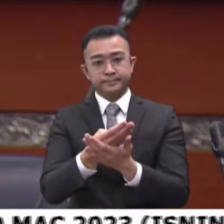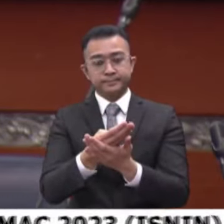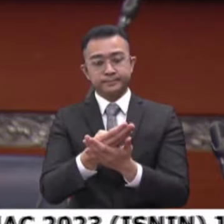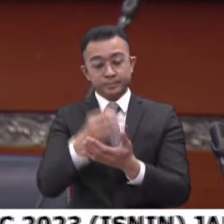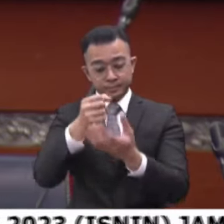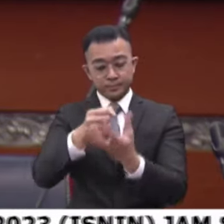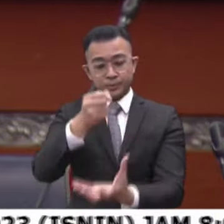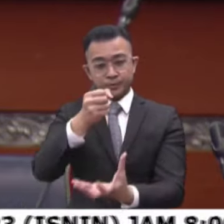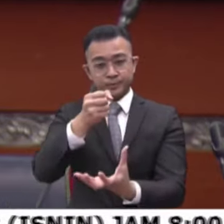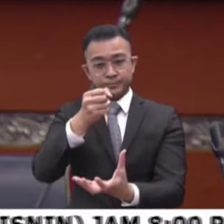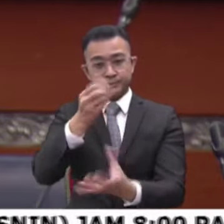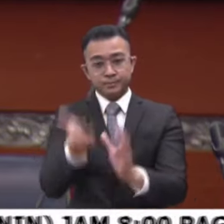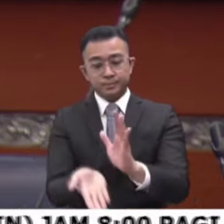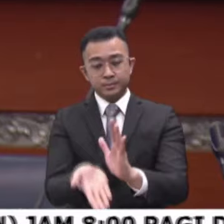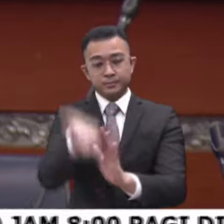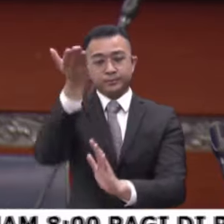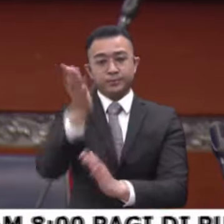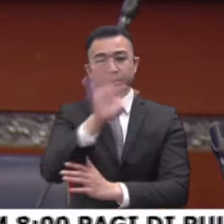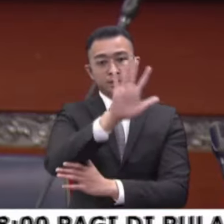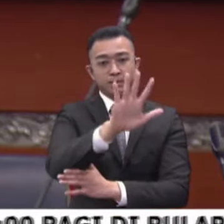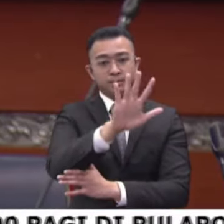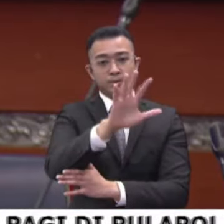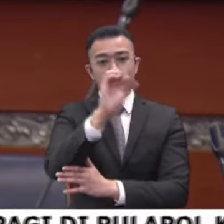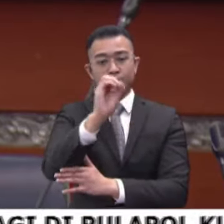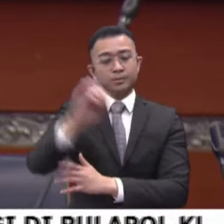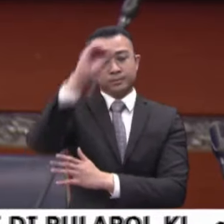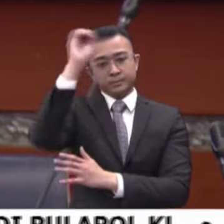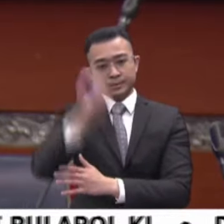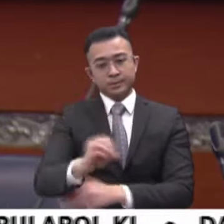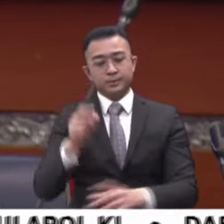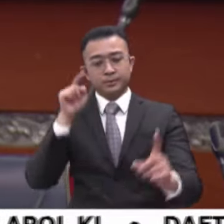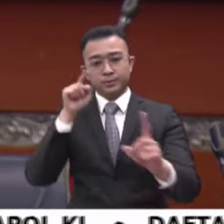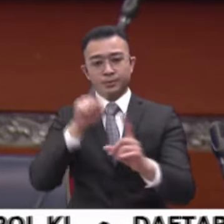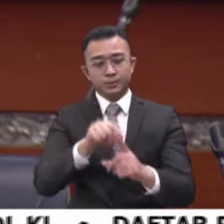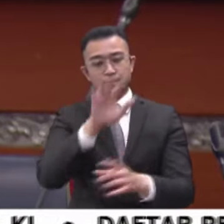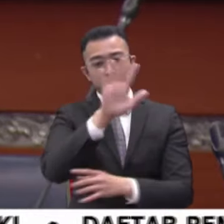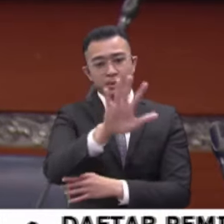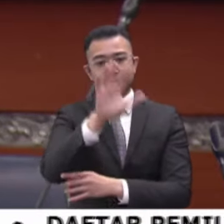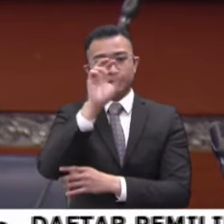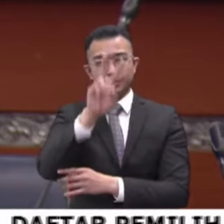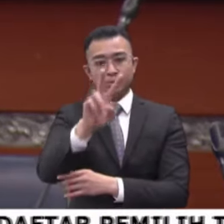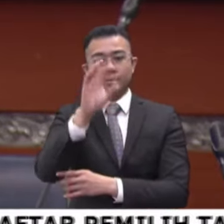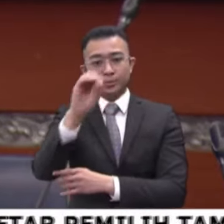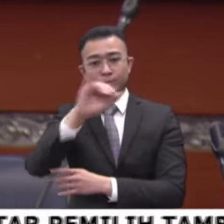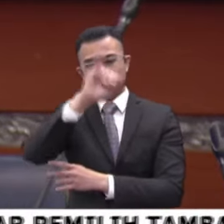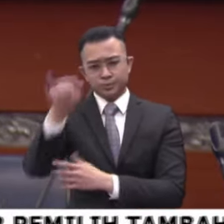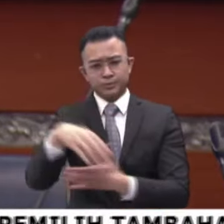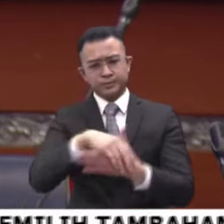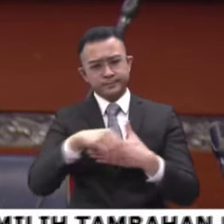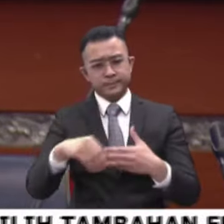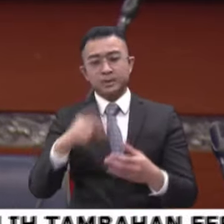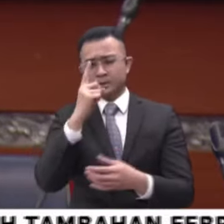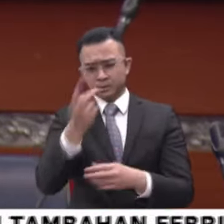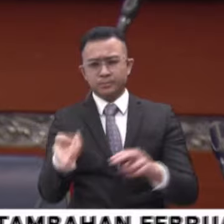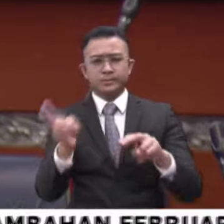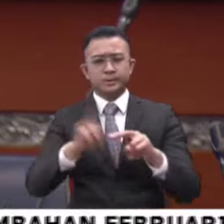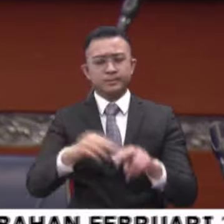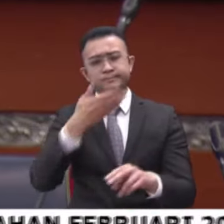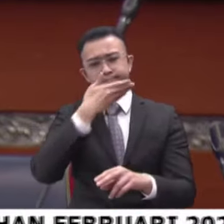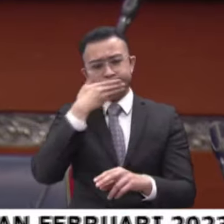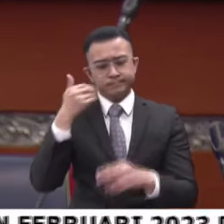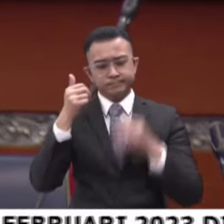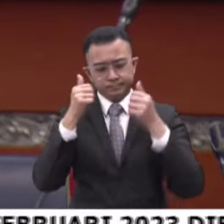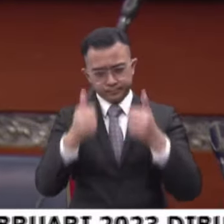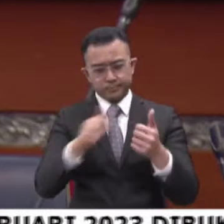peruntukan tersebut telah lonjak 50% kepada 520 juta. satu penambahan yang bagi saya